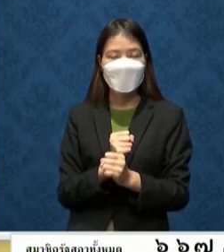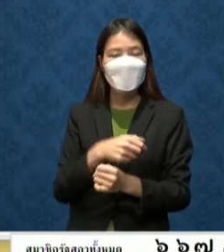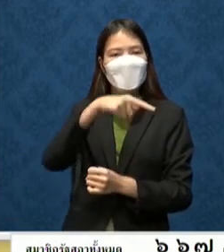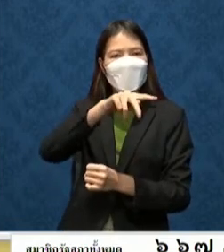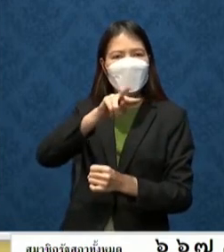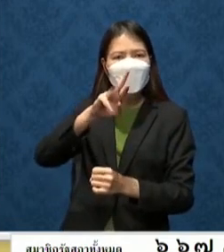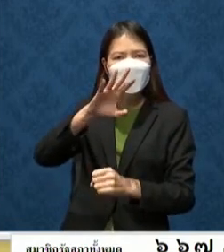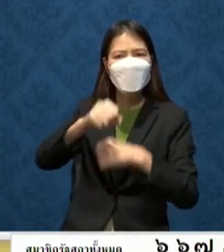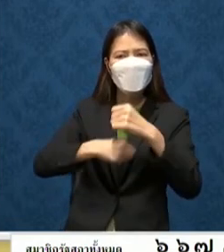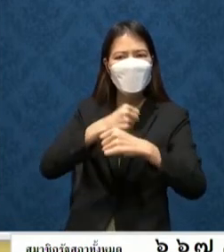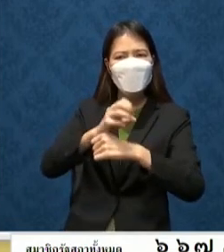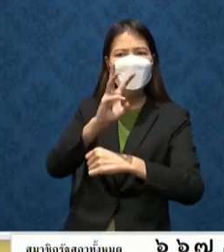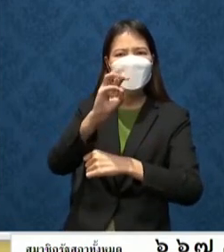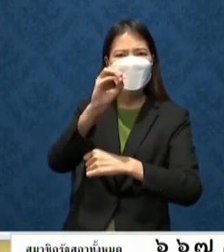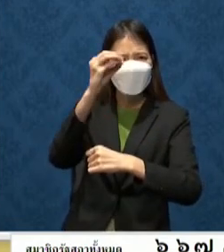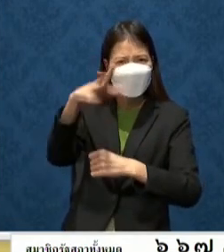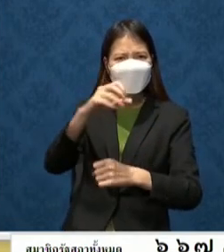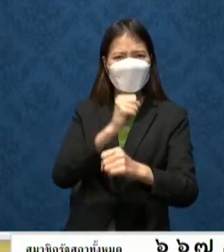งแต่ 2560